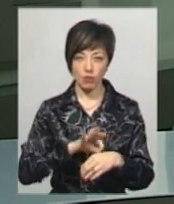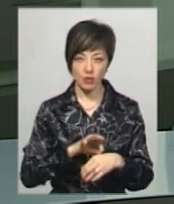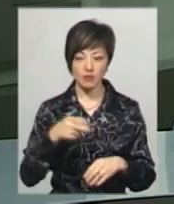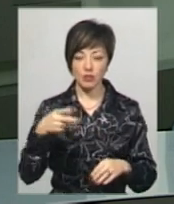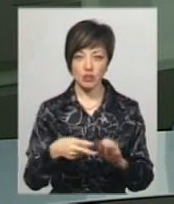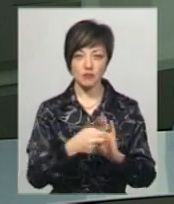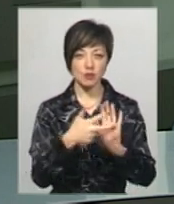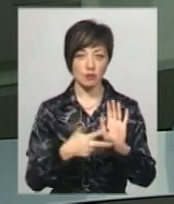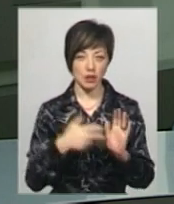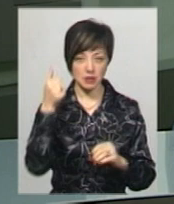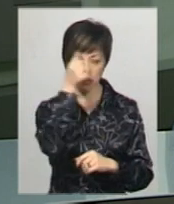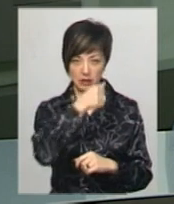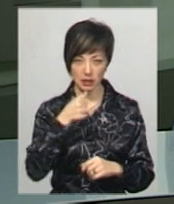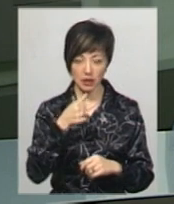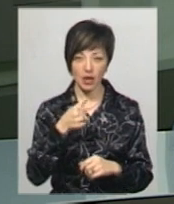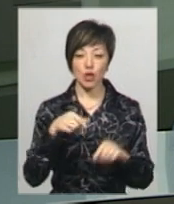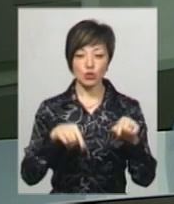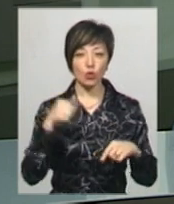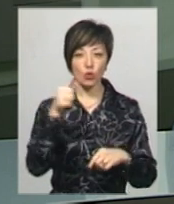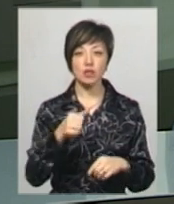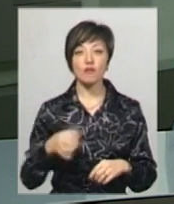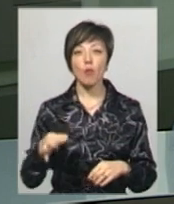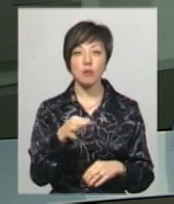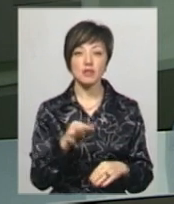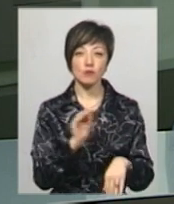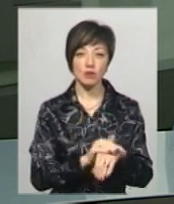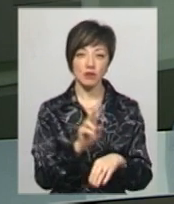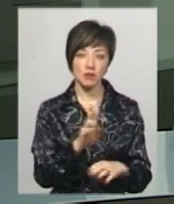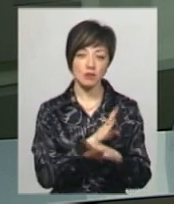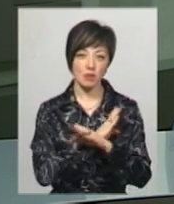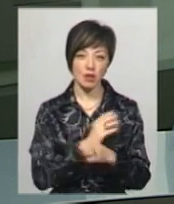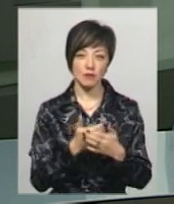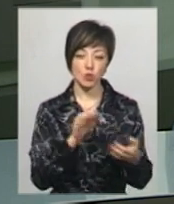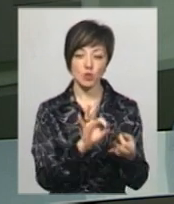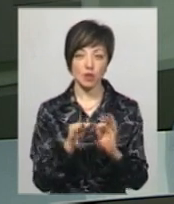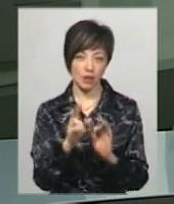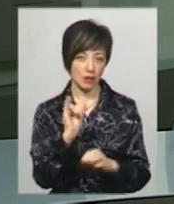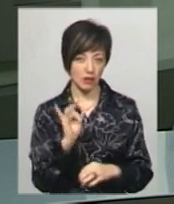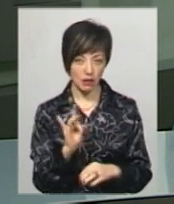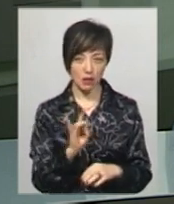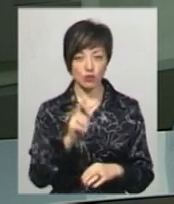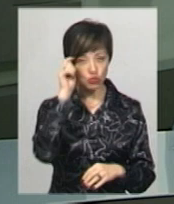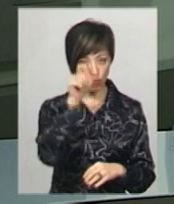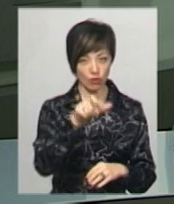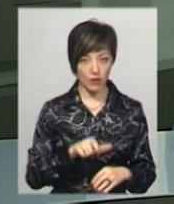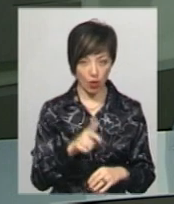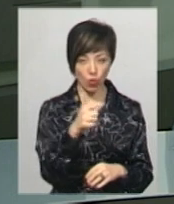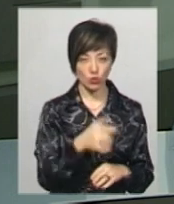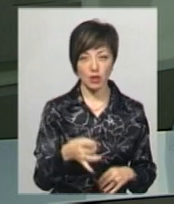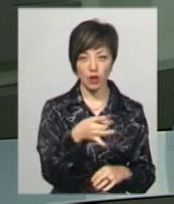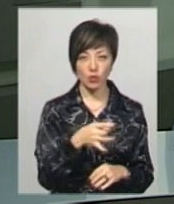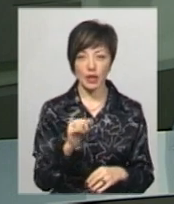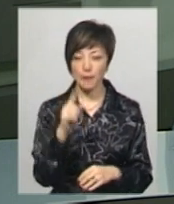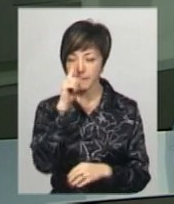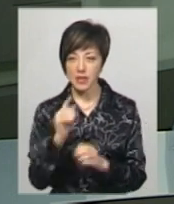за 2018-й. Нагадаю, цьогоріч на Хмельниччині зафіксували дві смерті від ускладнень кору. Померли чоловік з Городоцького району